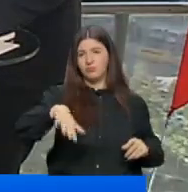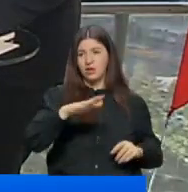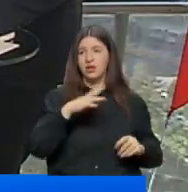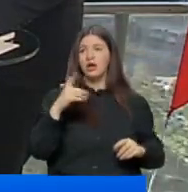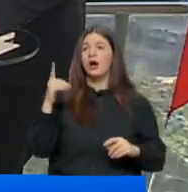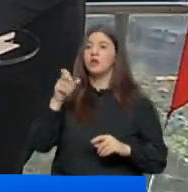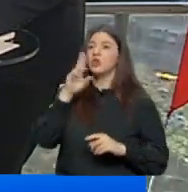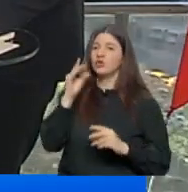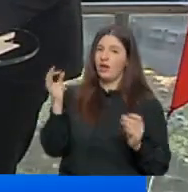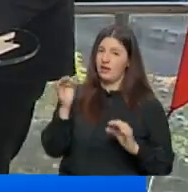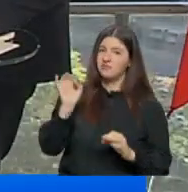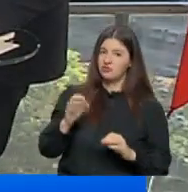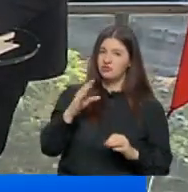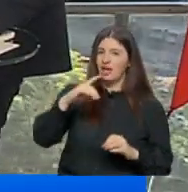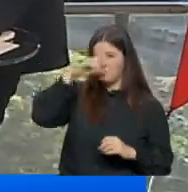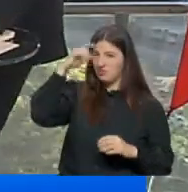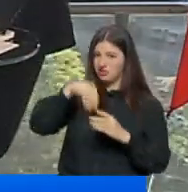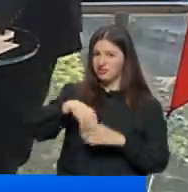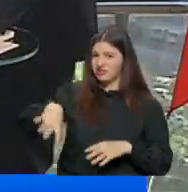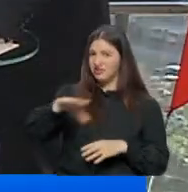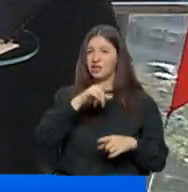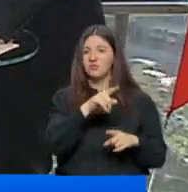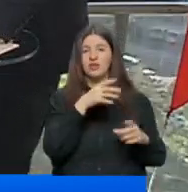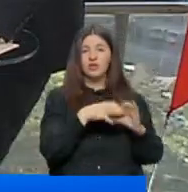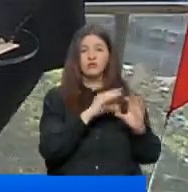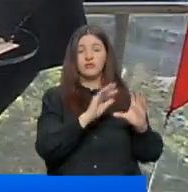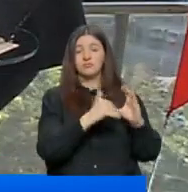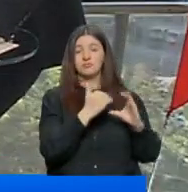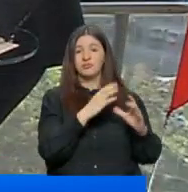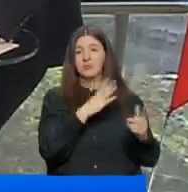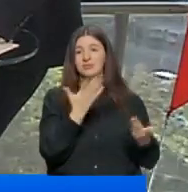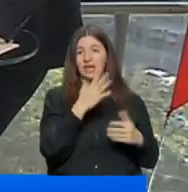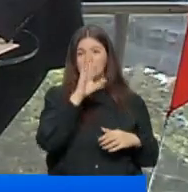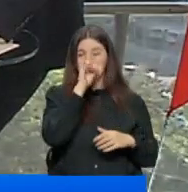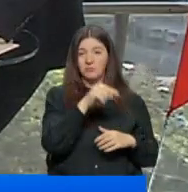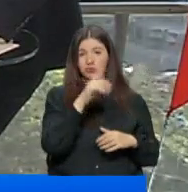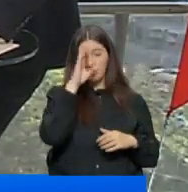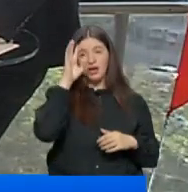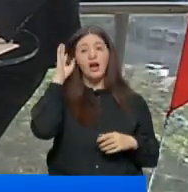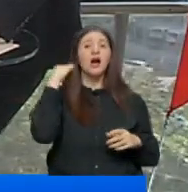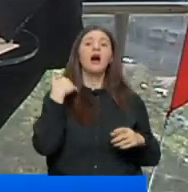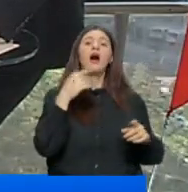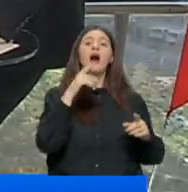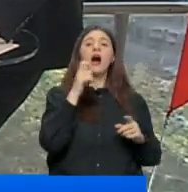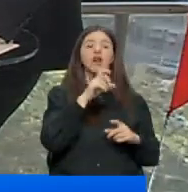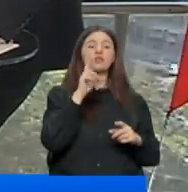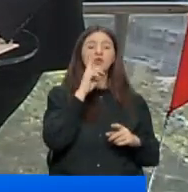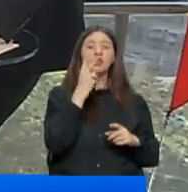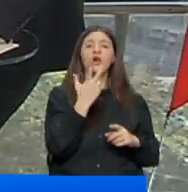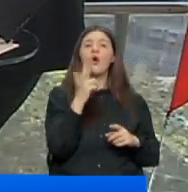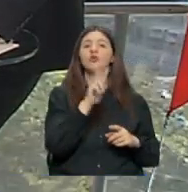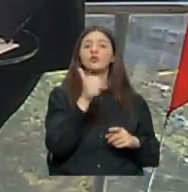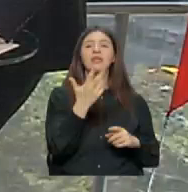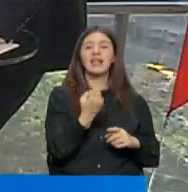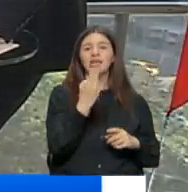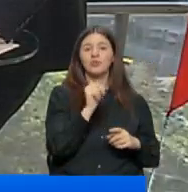sonu çok erken başlıyor emekçiler için. Evet, bu yönde de çokça mesaj geliyor. Mesela İstanbul'da ay sonu 30 gün değil 7 gün. Tabii. İşte